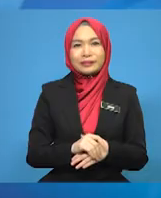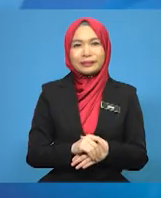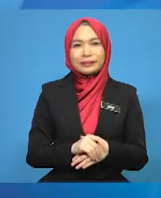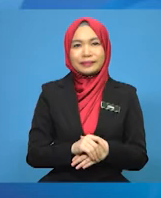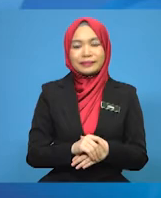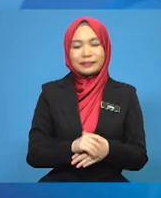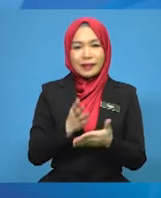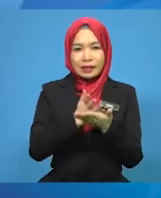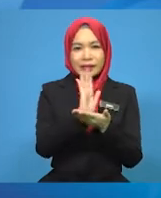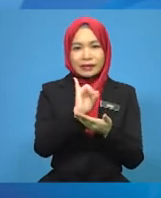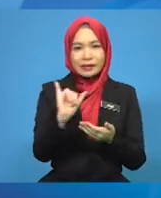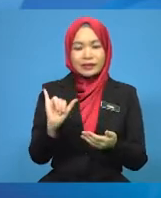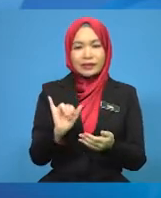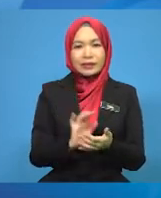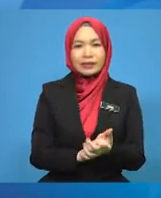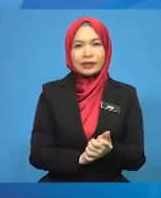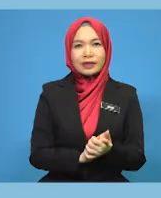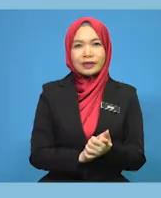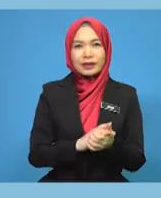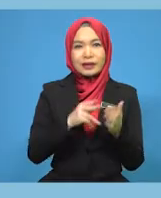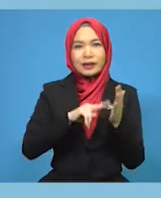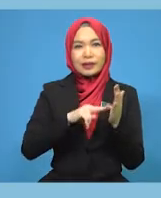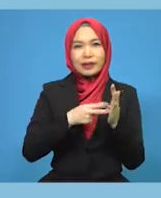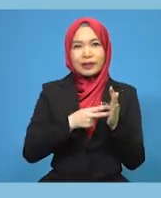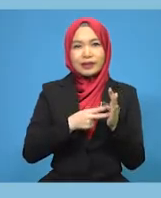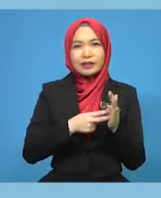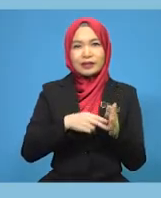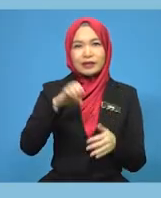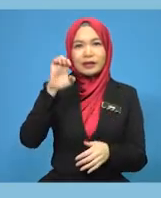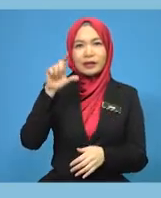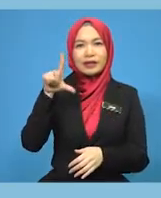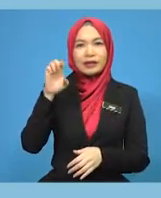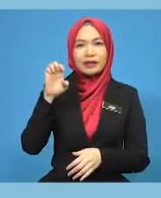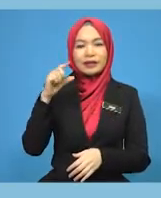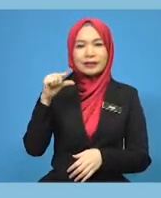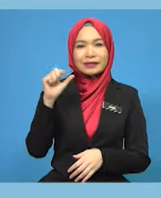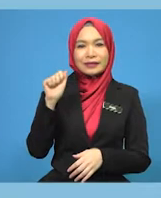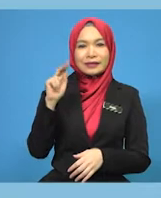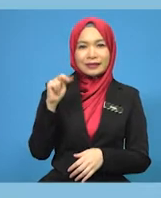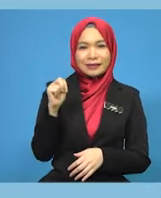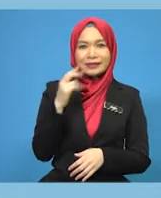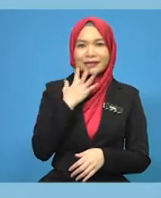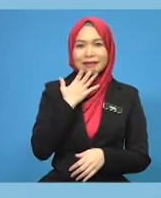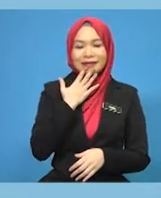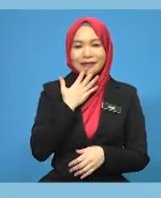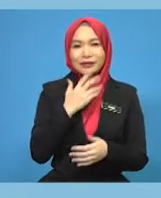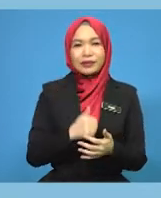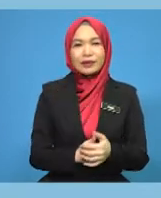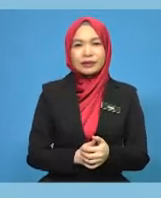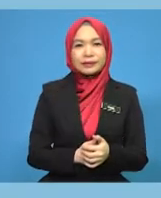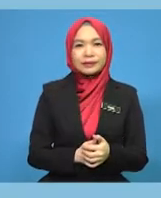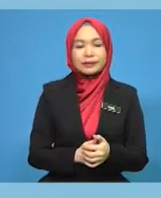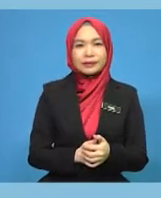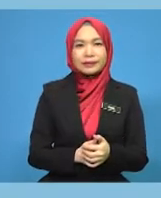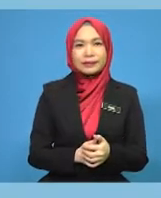Yang seterusnya adalah konsep warna elegan. Ini hampir kesukaan para kaum wanita lah. Warna